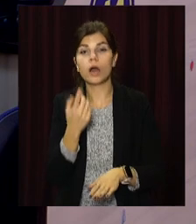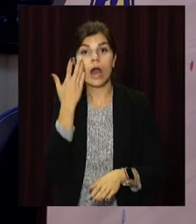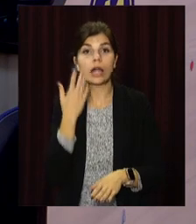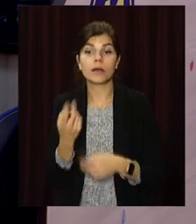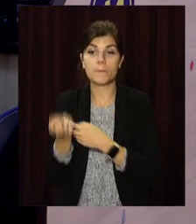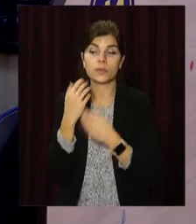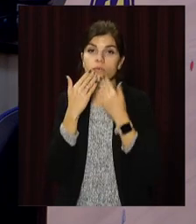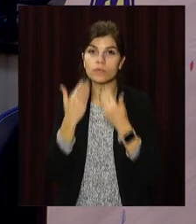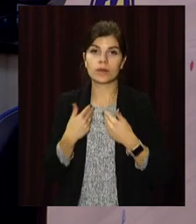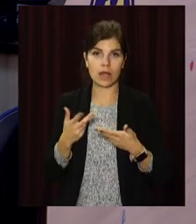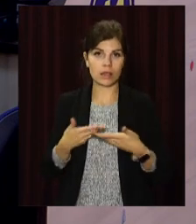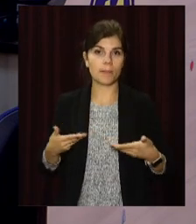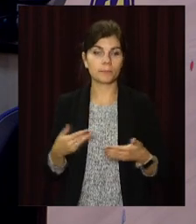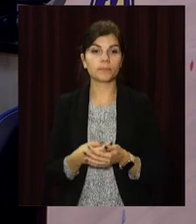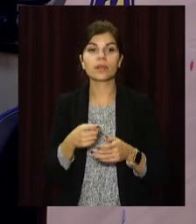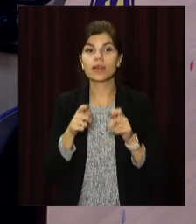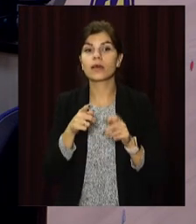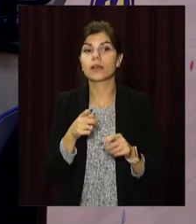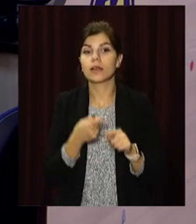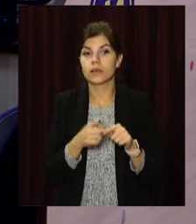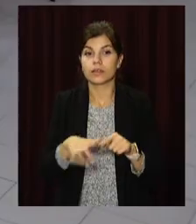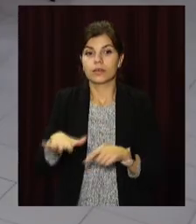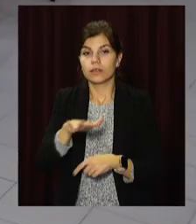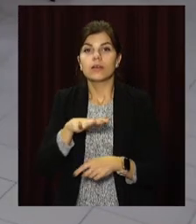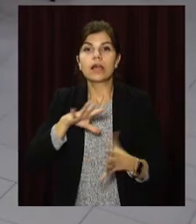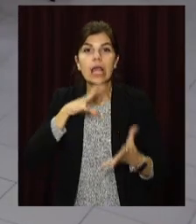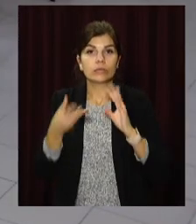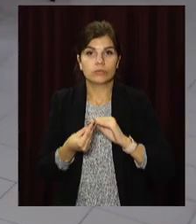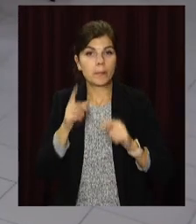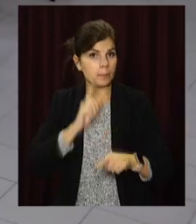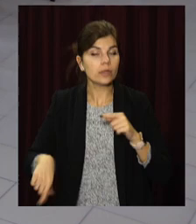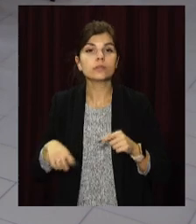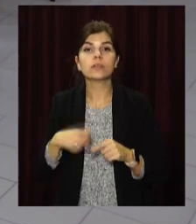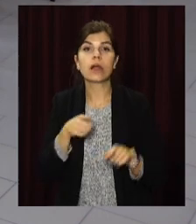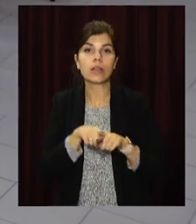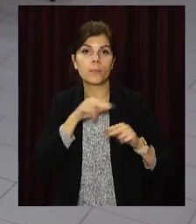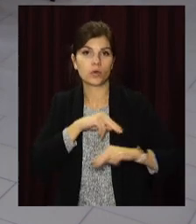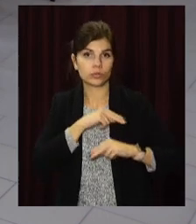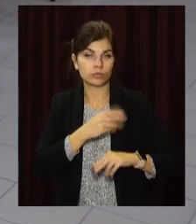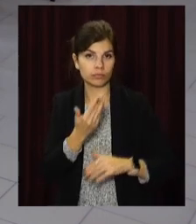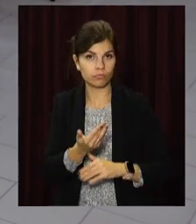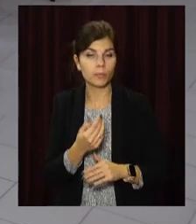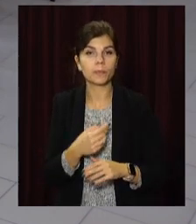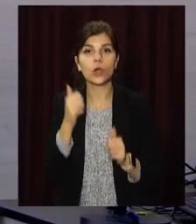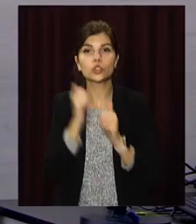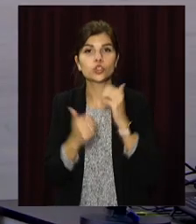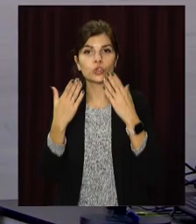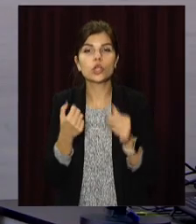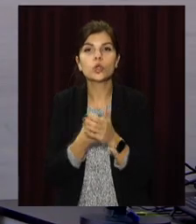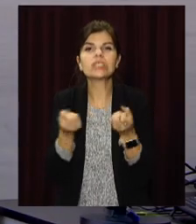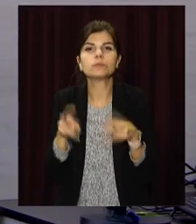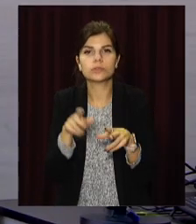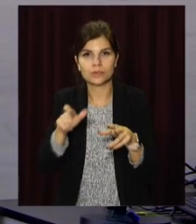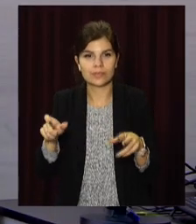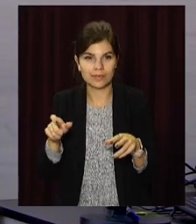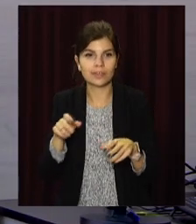принципи роботи прозорого офісу. Щоденно до спеціалістів ЦНАП Південного району звертаються сотні кам'янчан. До фахівців завітало й подружжя